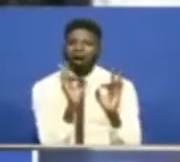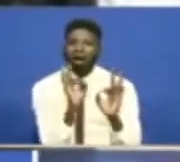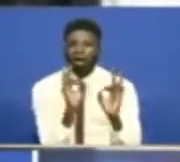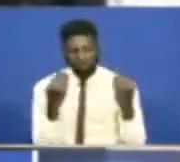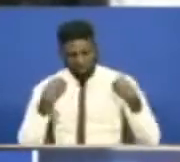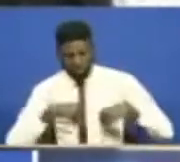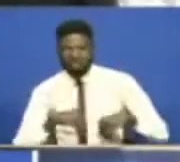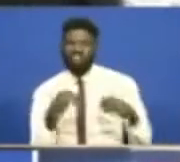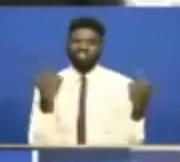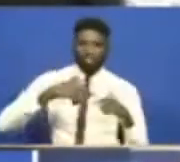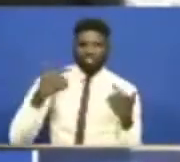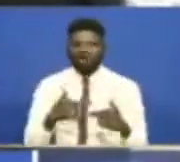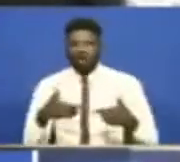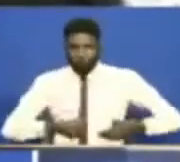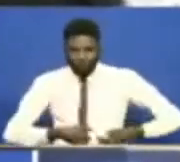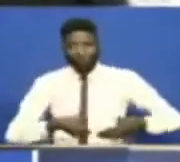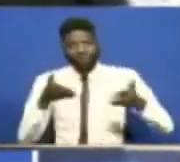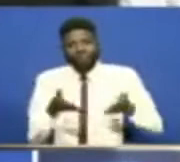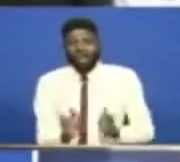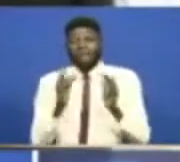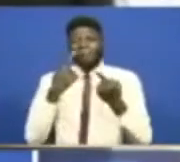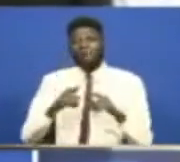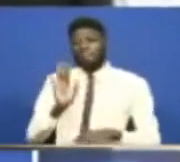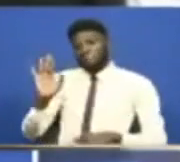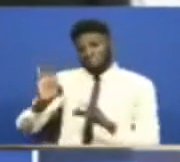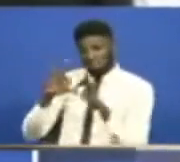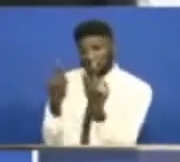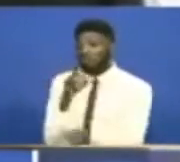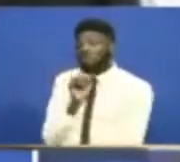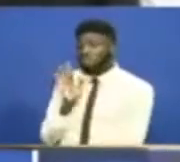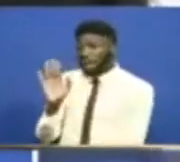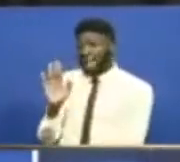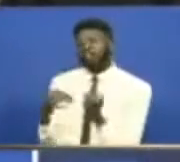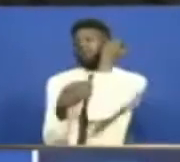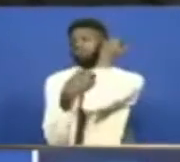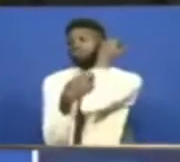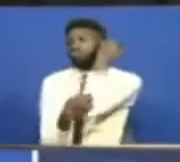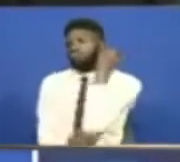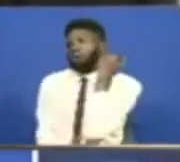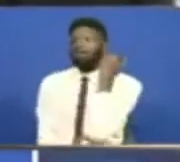mavazi ya vijana, lakini sababu familia yao ya kijana iko chini sana,